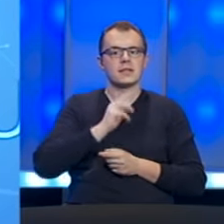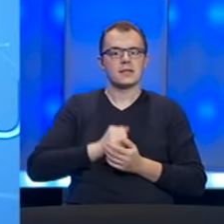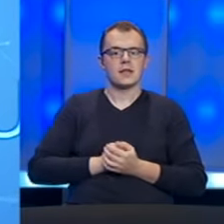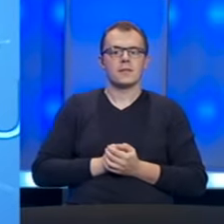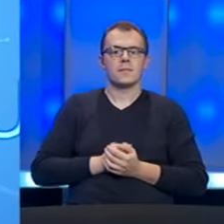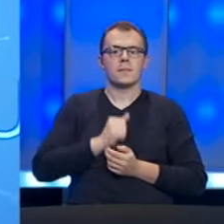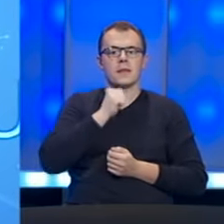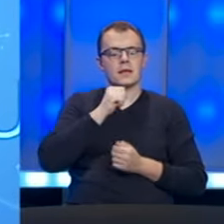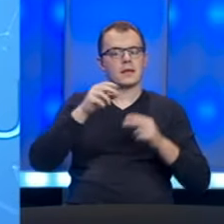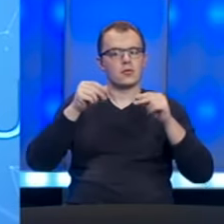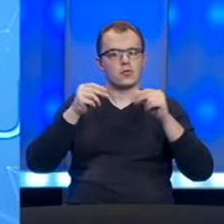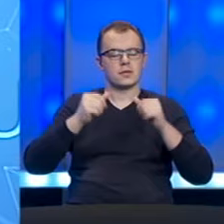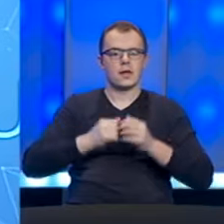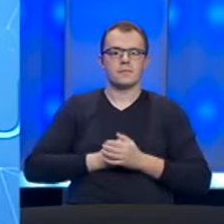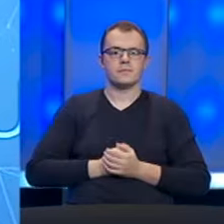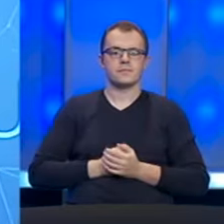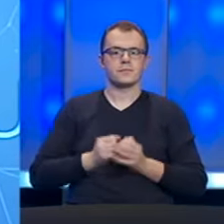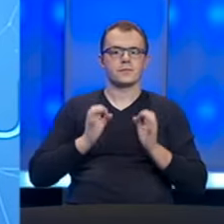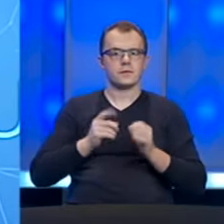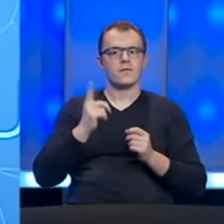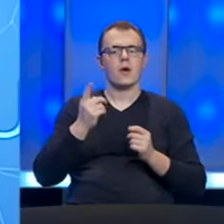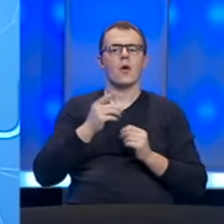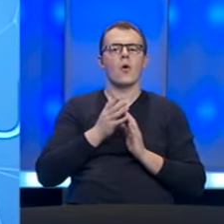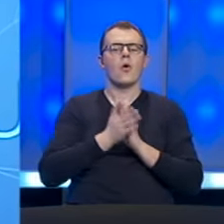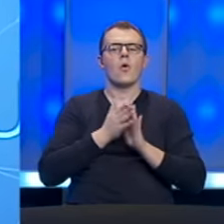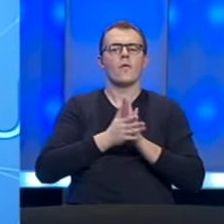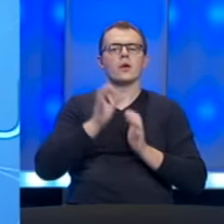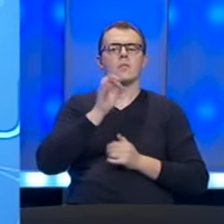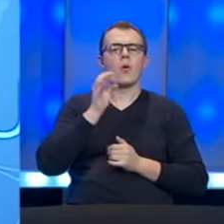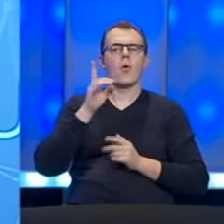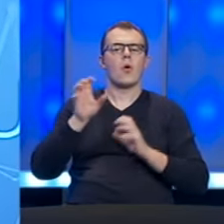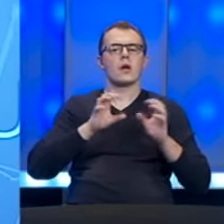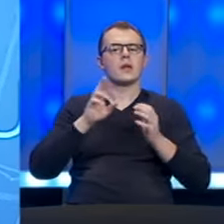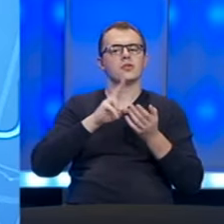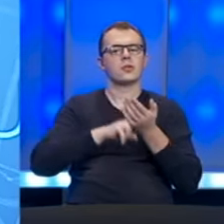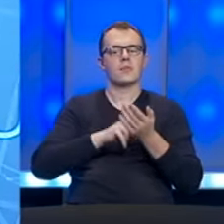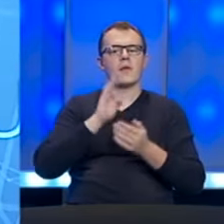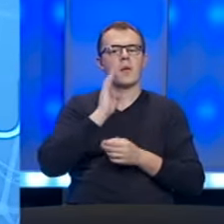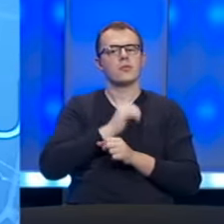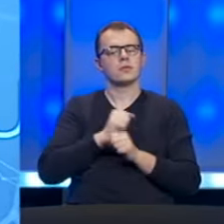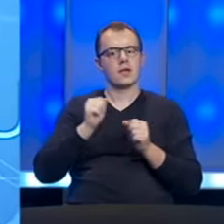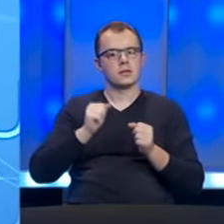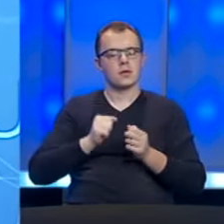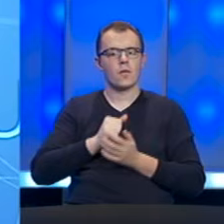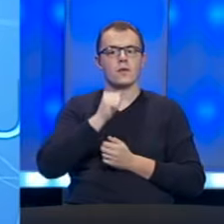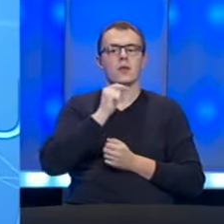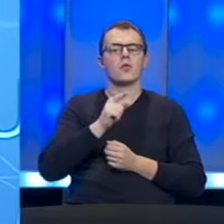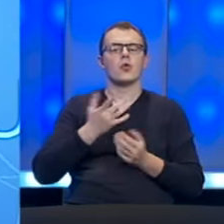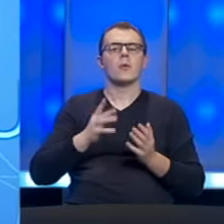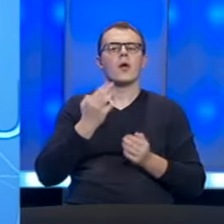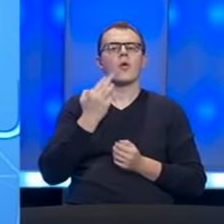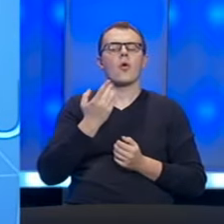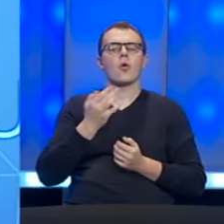i Tuzle. Svakako govorimo i o radničkim pravima u Bosni i Hercegovini te o tome koliko